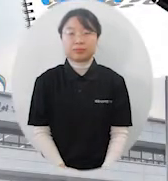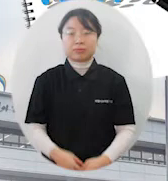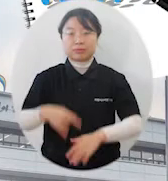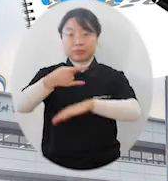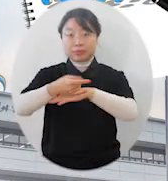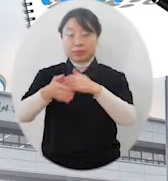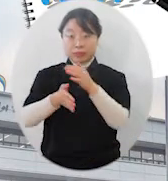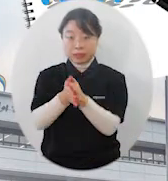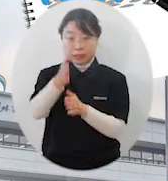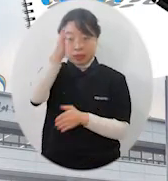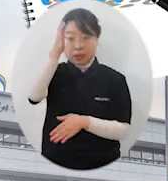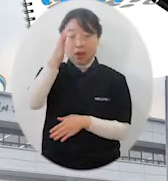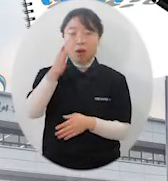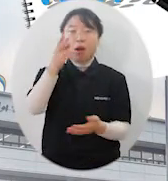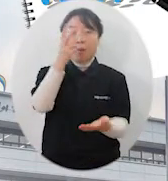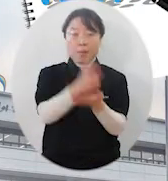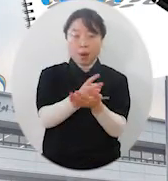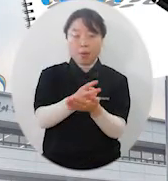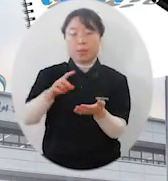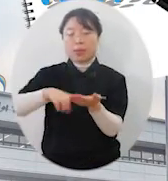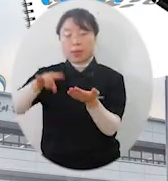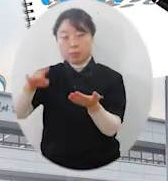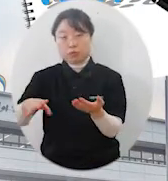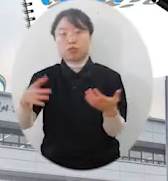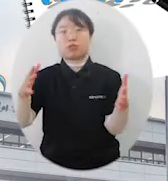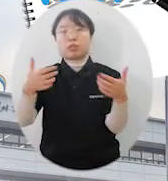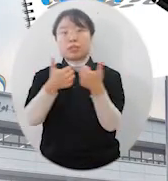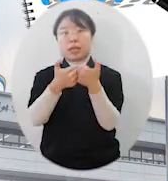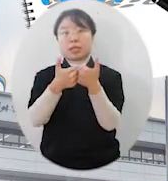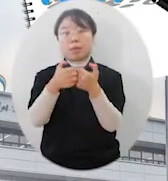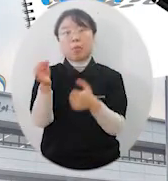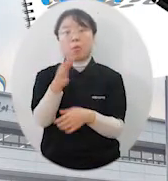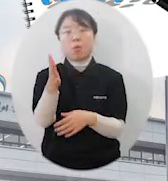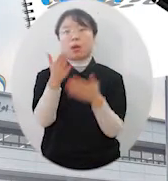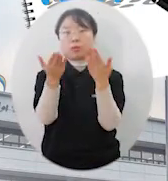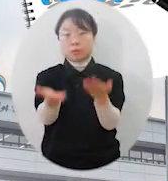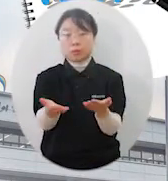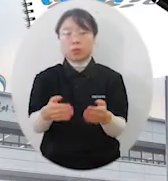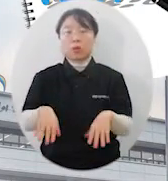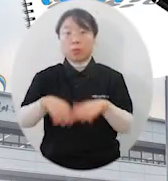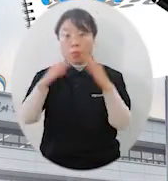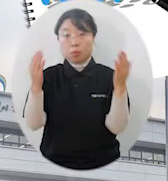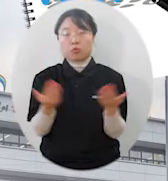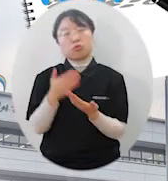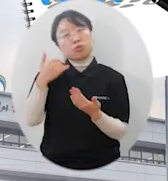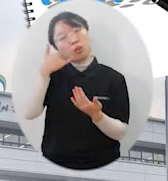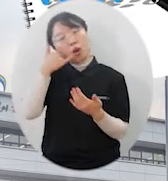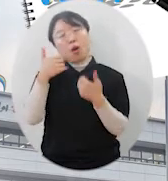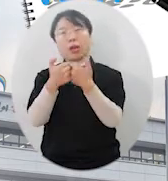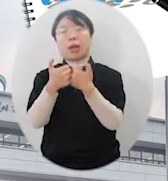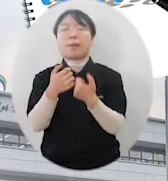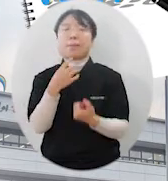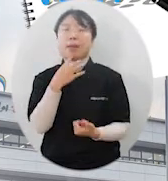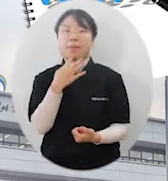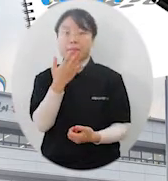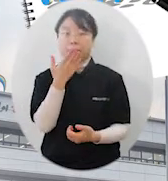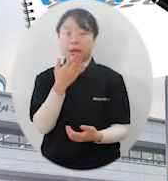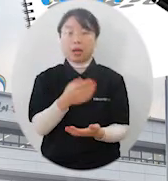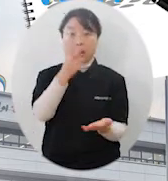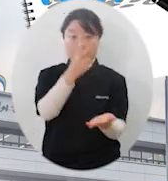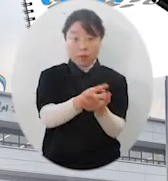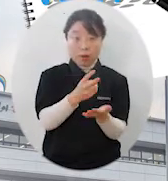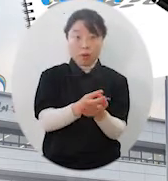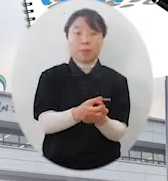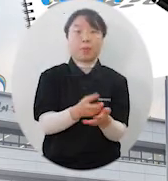의왕시에서 무료 법률 세무 상담실을 운영하고 있습니다. 모든 상담은 전화 상담으로 이루어지며 법률 상담은